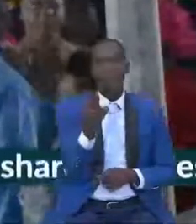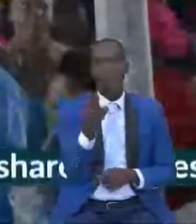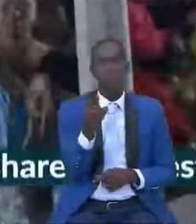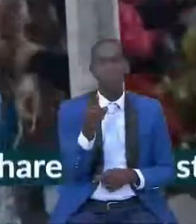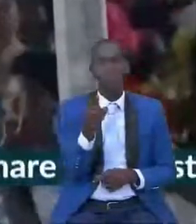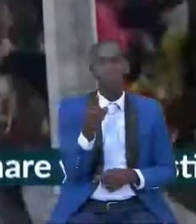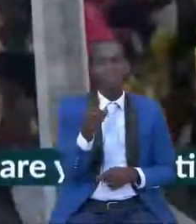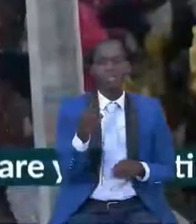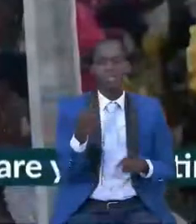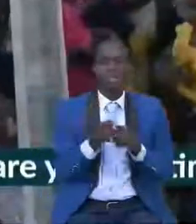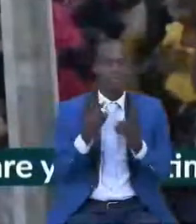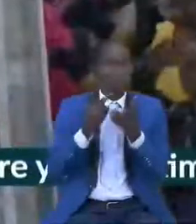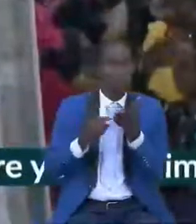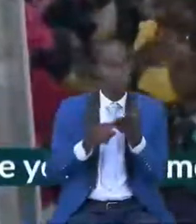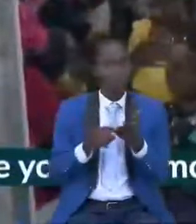dit pour toi.